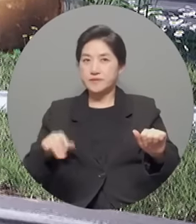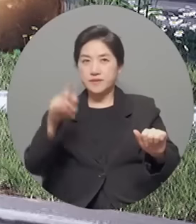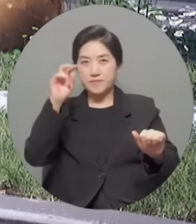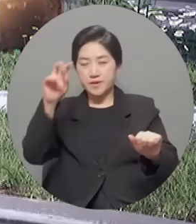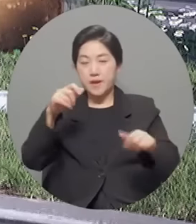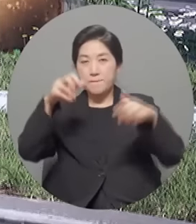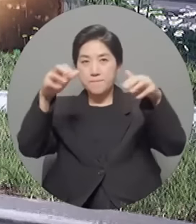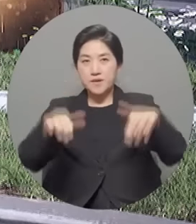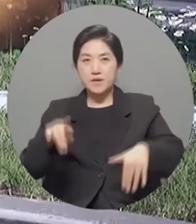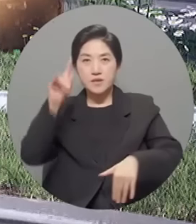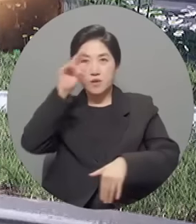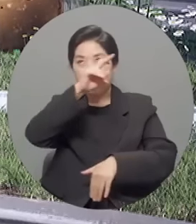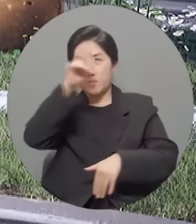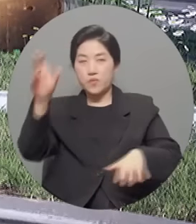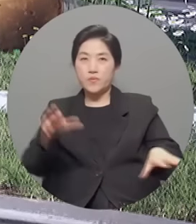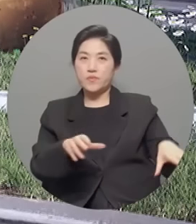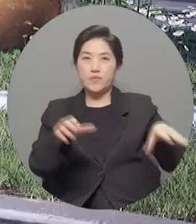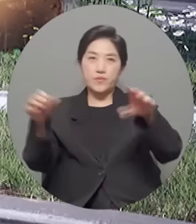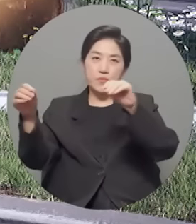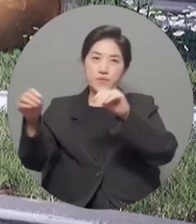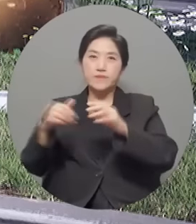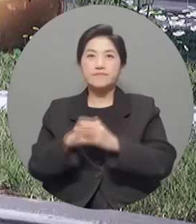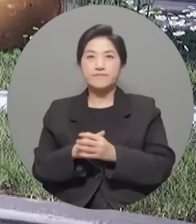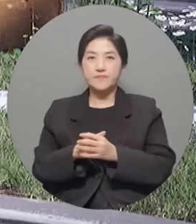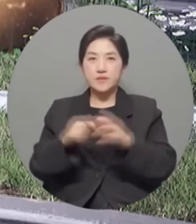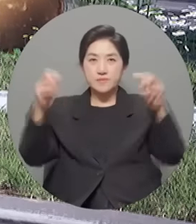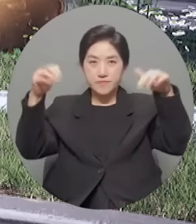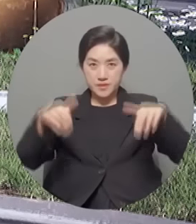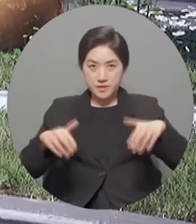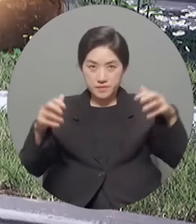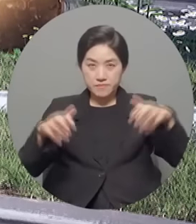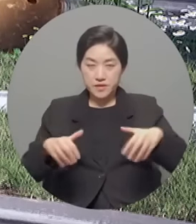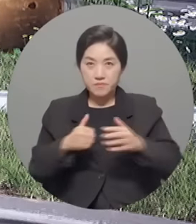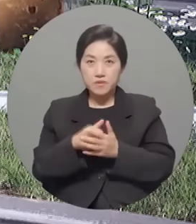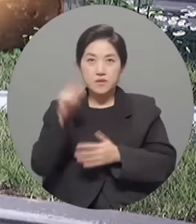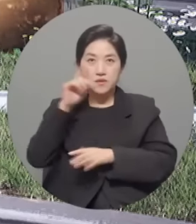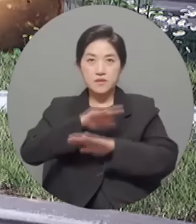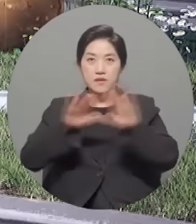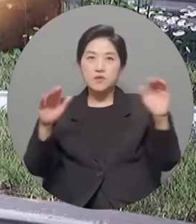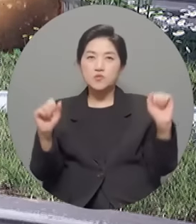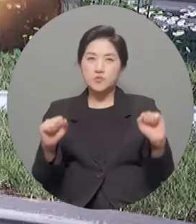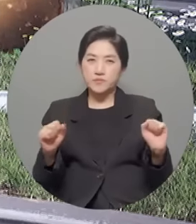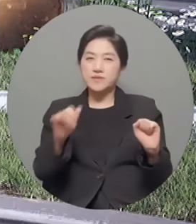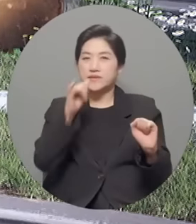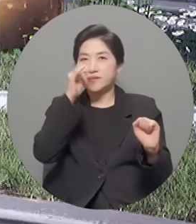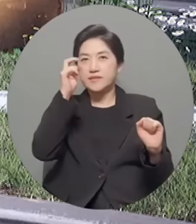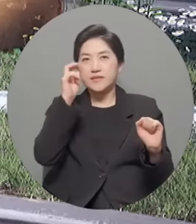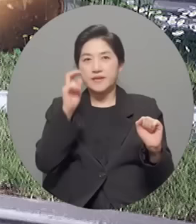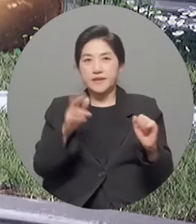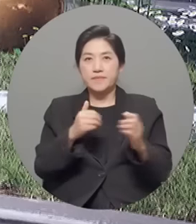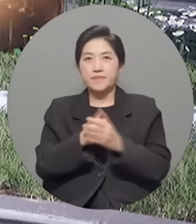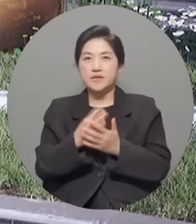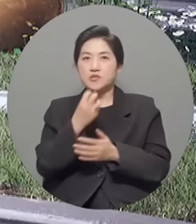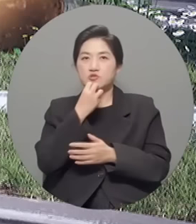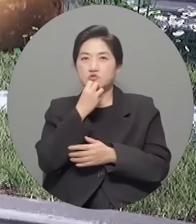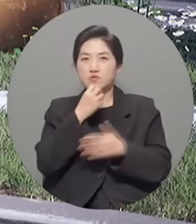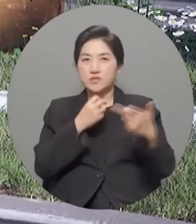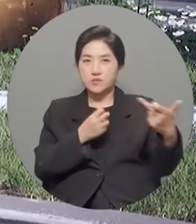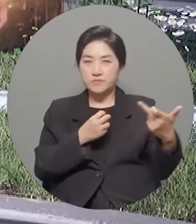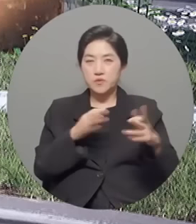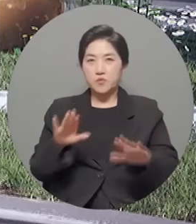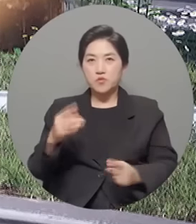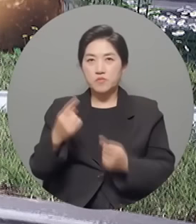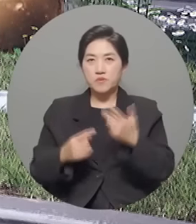비는 내일 오후에 대부분 그치겠고요. 비가 오면서 내일은 낮에도 약간 쌀쌀함이 감돌겠습니다. 서울이 17도로